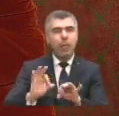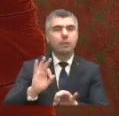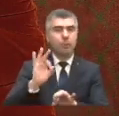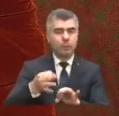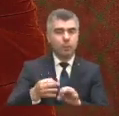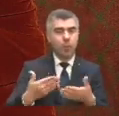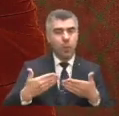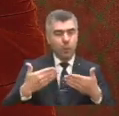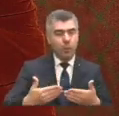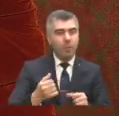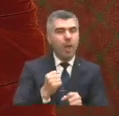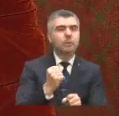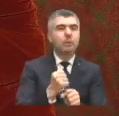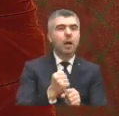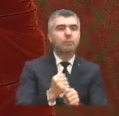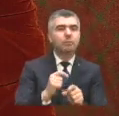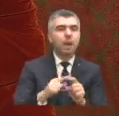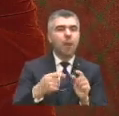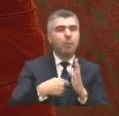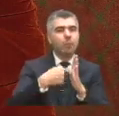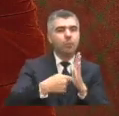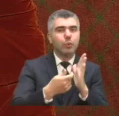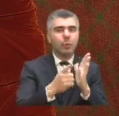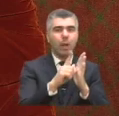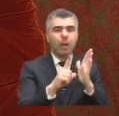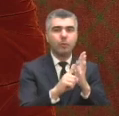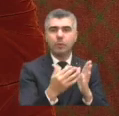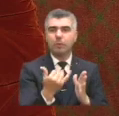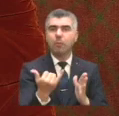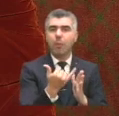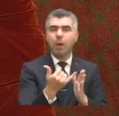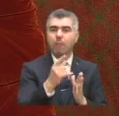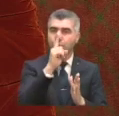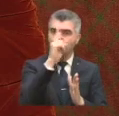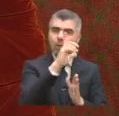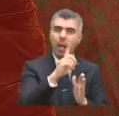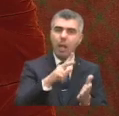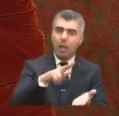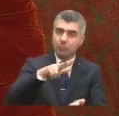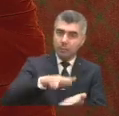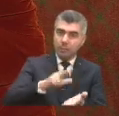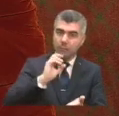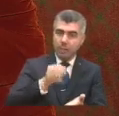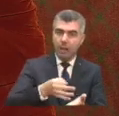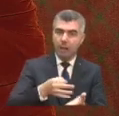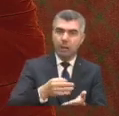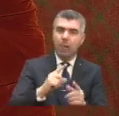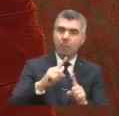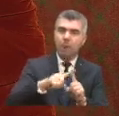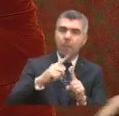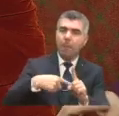خدامين بالتأسيس ديالها في مشاريع قوانين مهمة اللي ان شاء الله فاش غتصادق عليها غادي نزيدو